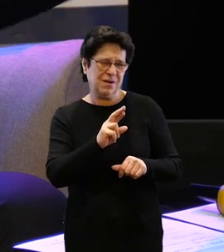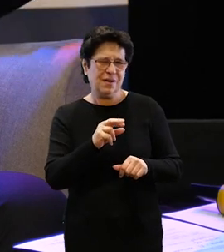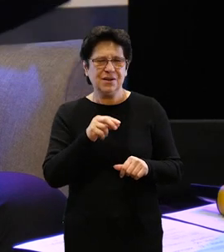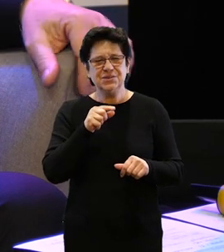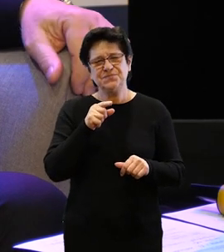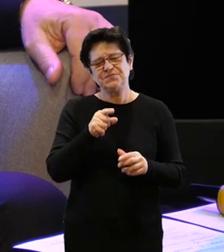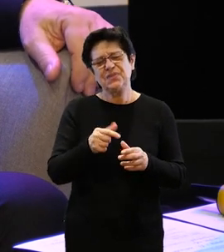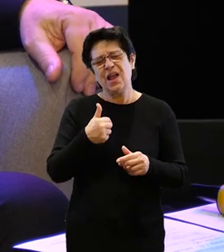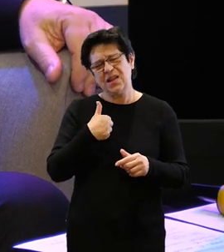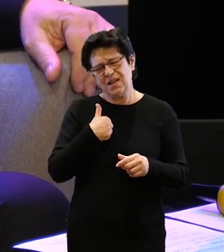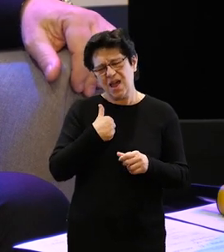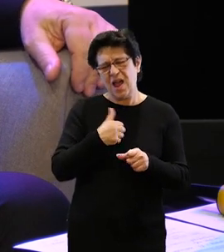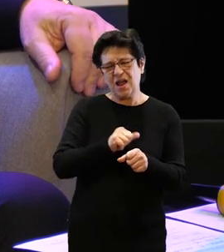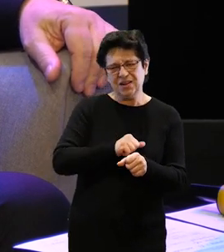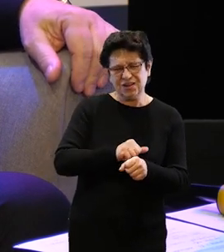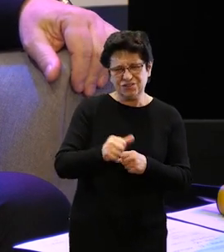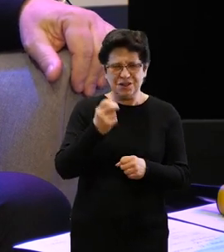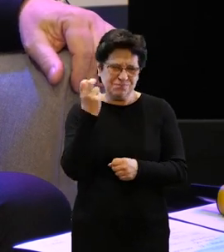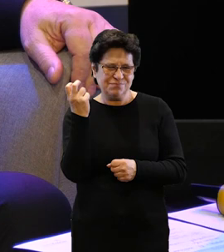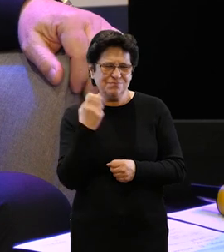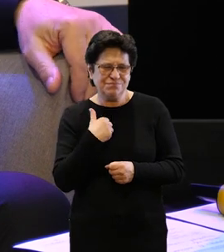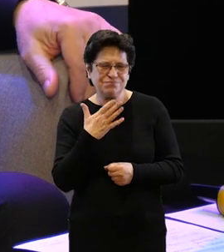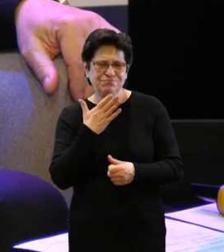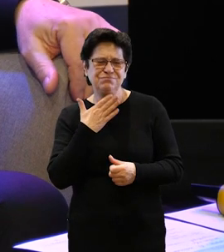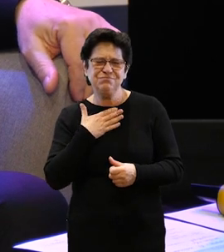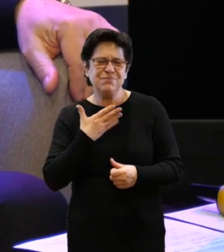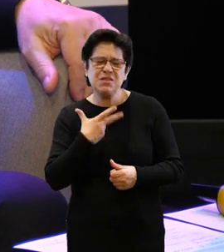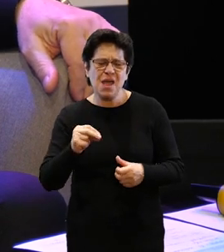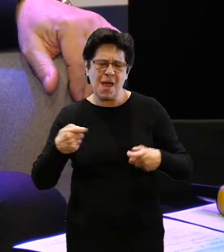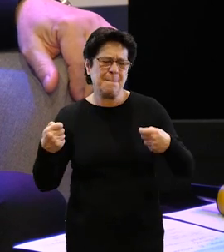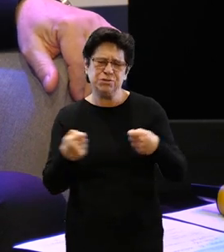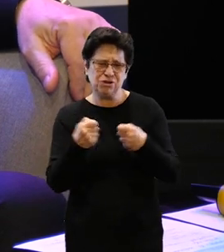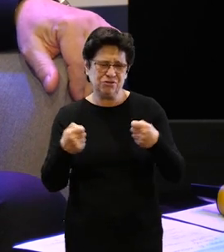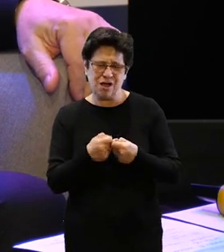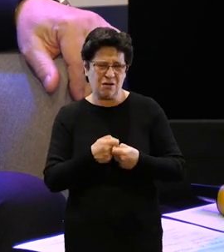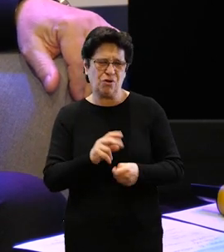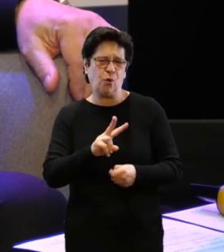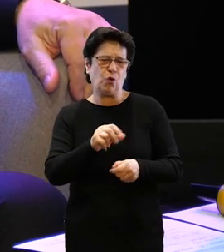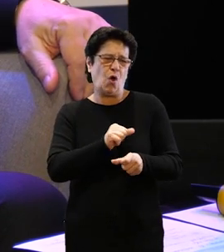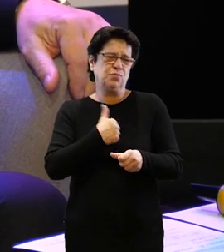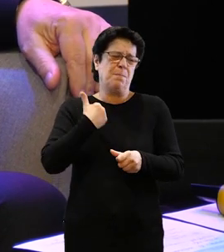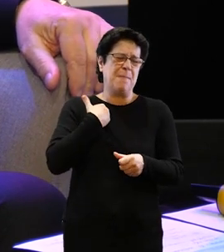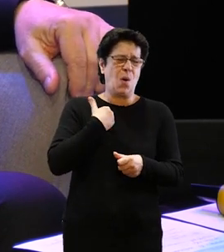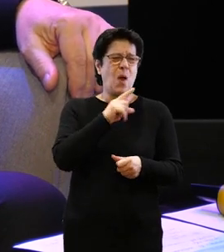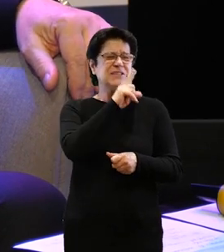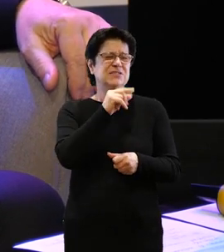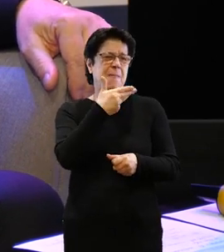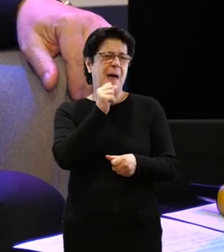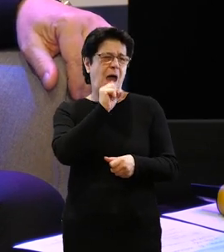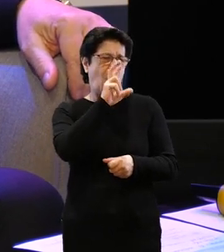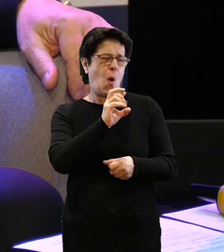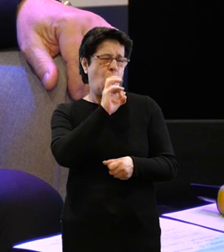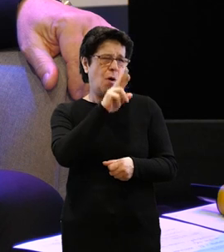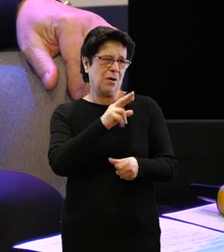jestem Wielkim zwolennikiem filmu znachor i mi to nie przeszkadza że ktoś był znachorem jeżeli mój dziadek jakby to